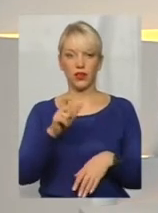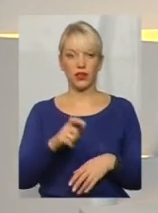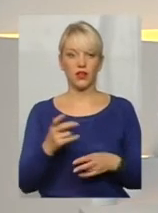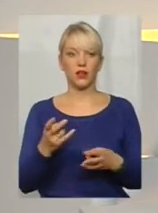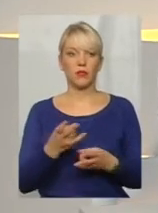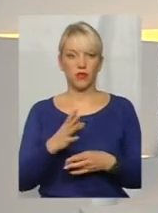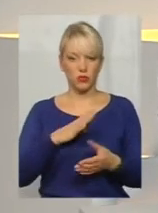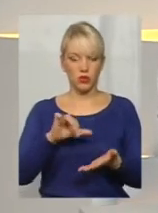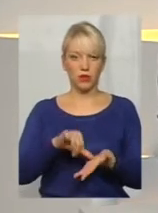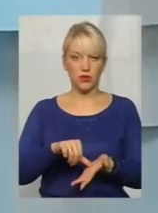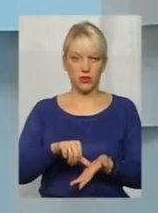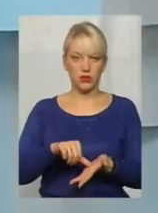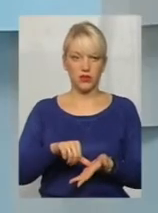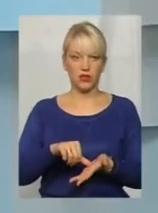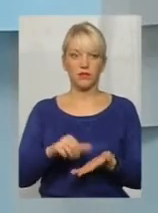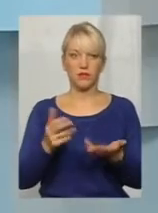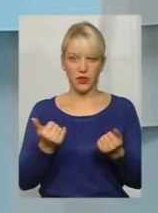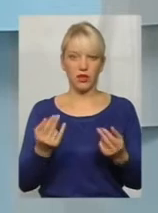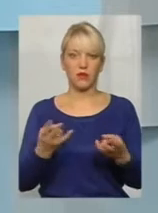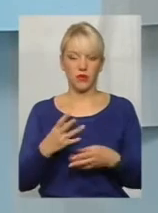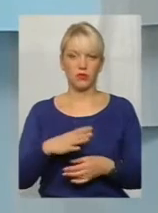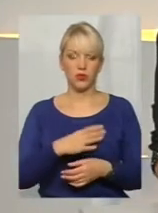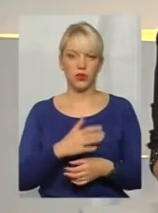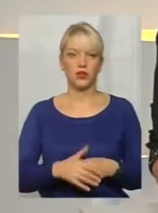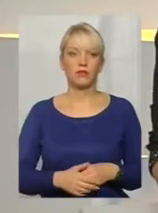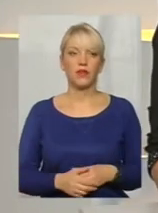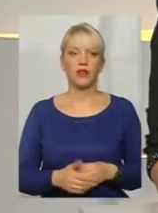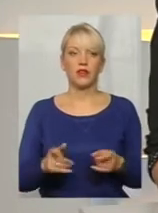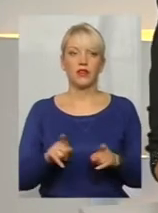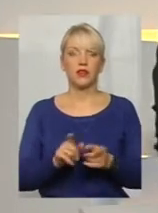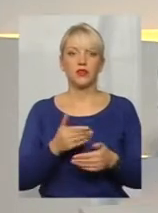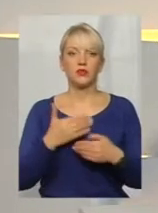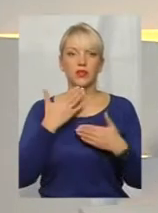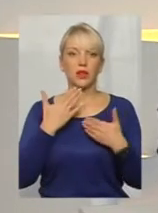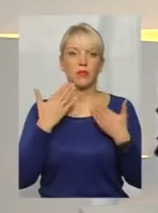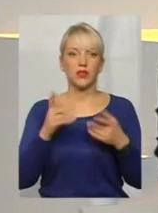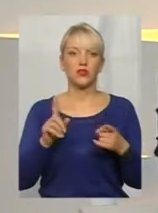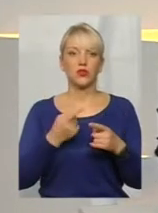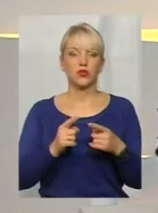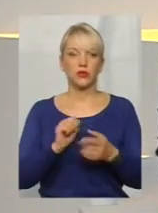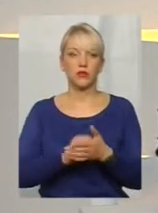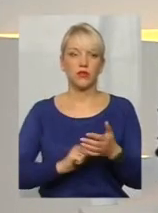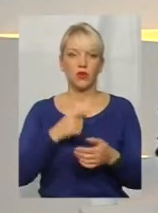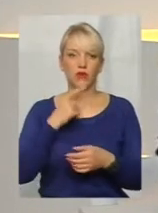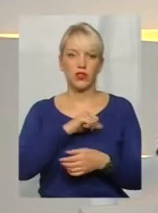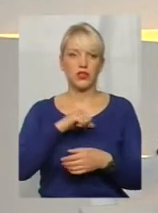таки бути судмедексперт? Так. Дякую. Також ми запитали, що з цього приводу говорить